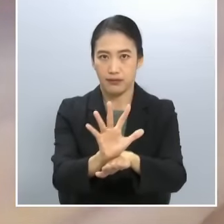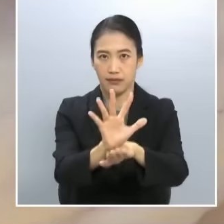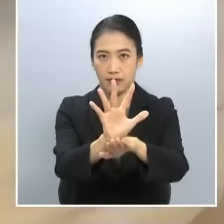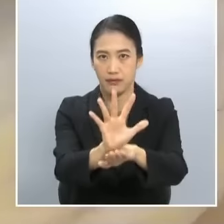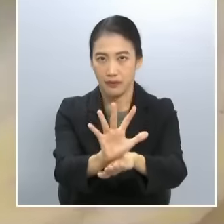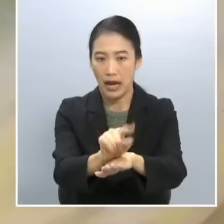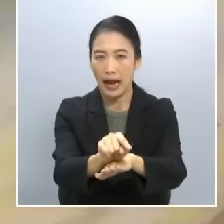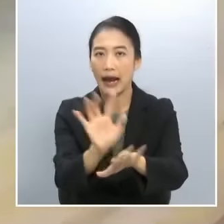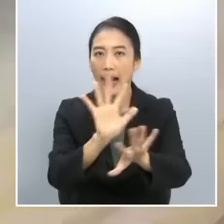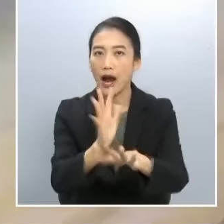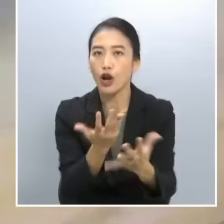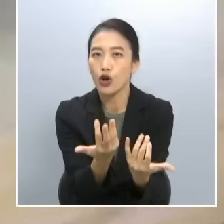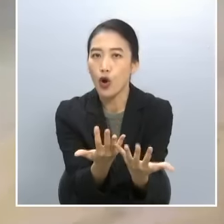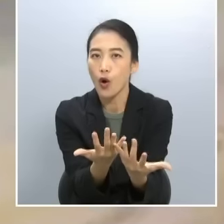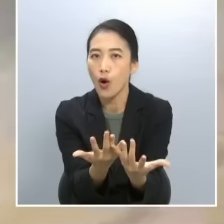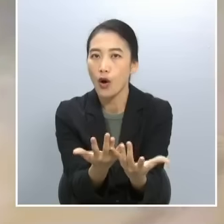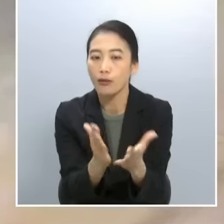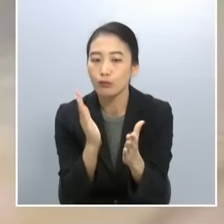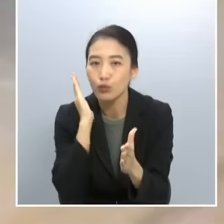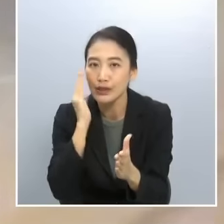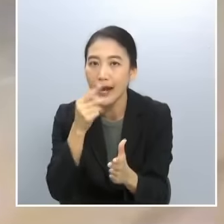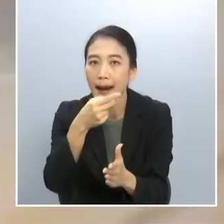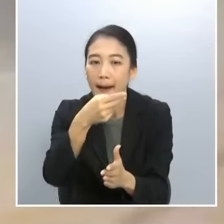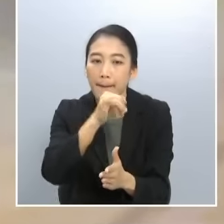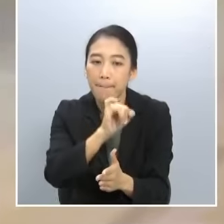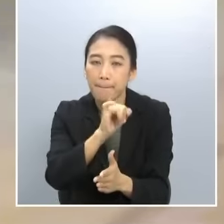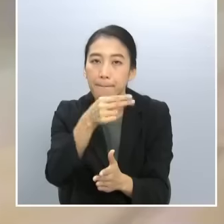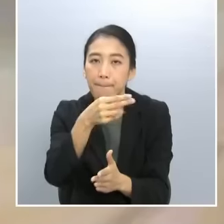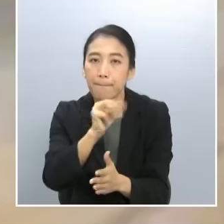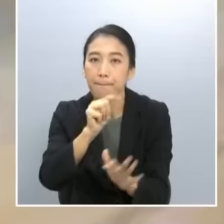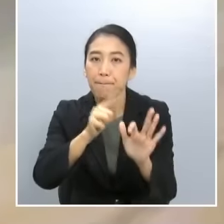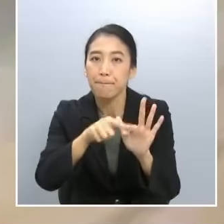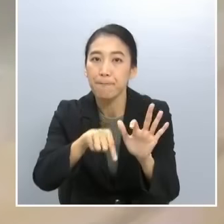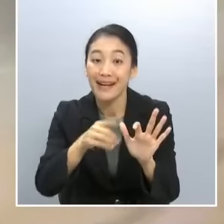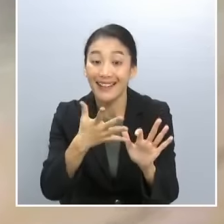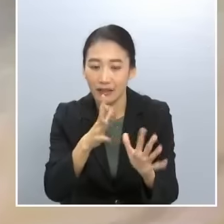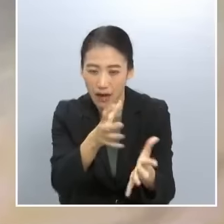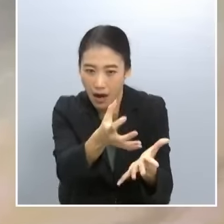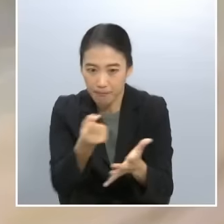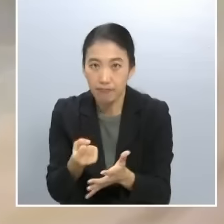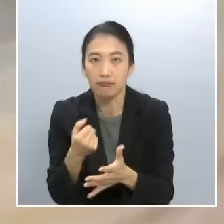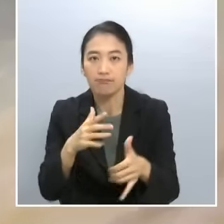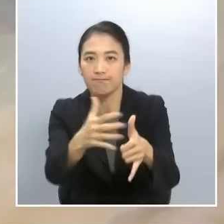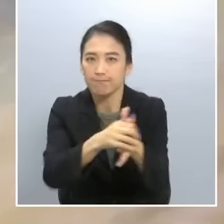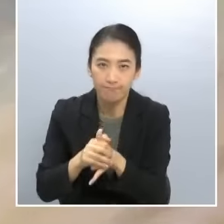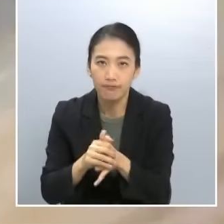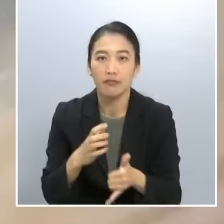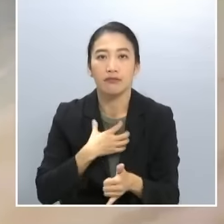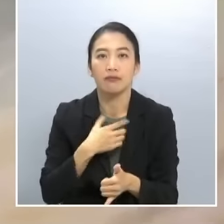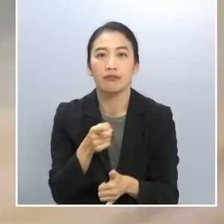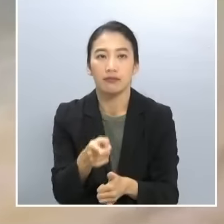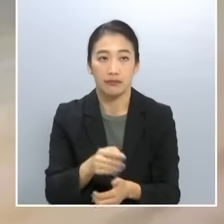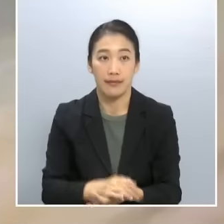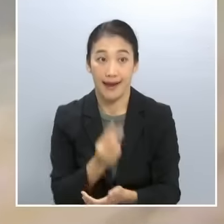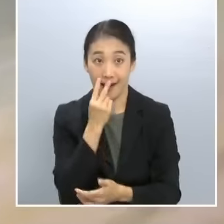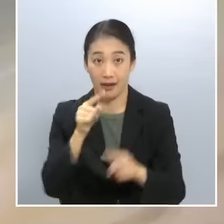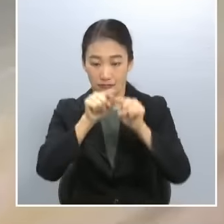นี่นี่ไม่ใช่นะไม่ใช่คันนี้นะรถสีแดงในวงกลมอ่ะค่ะนี่ค